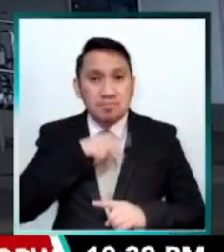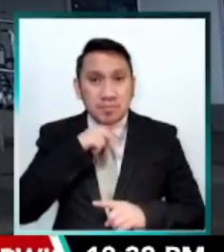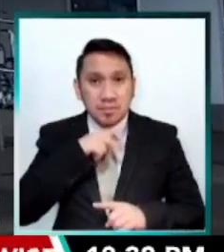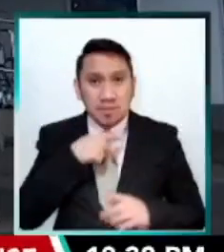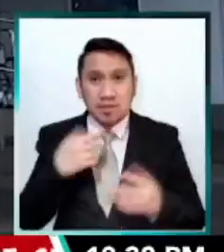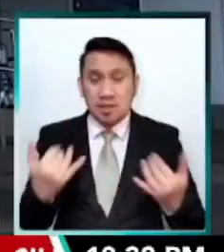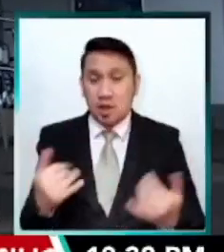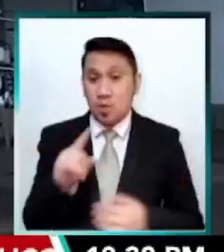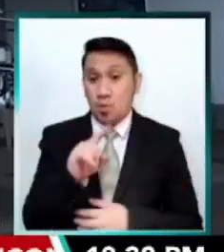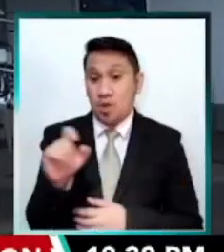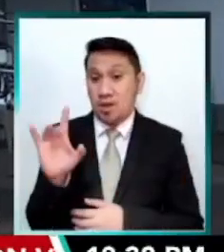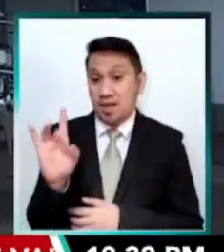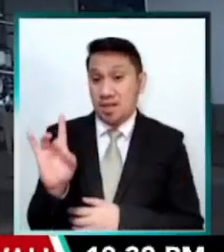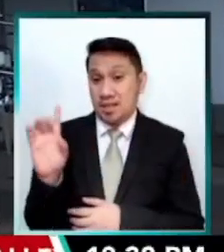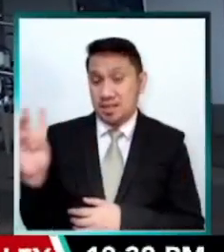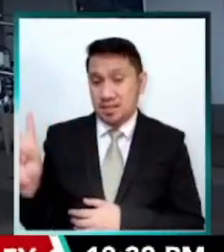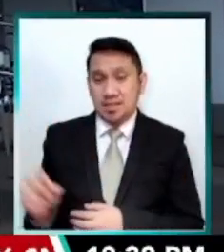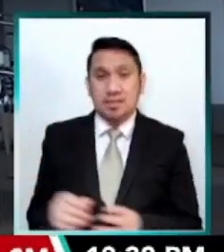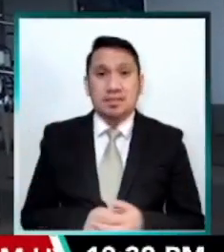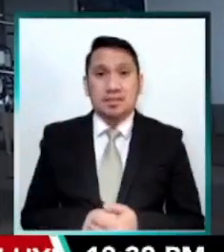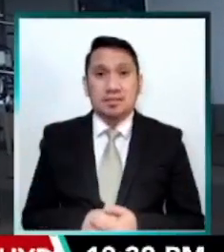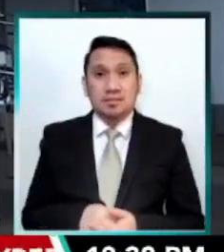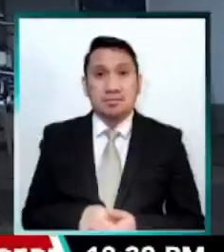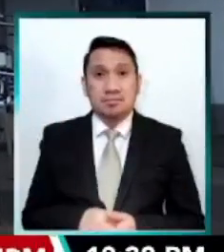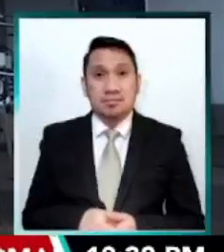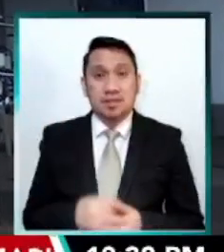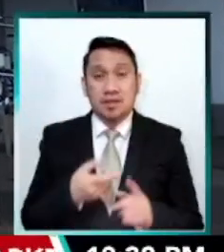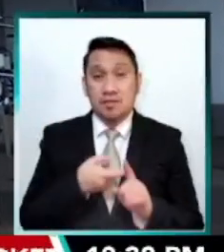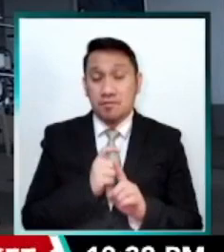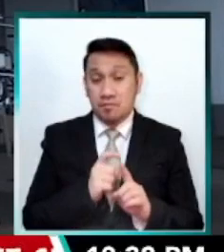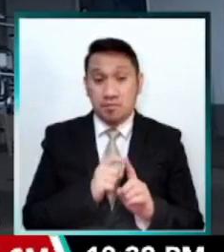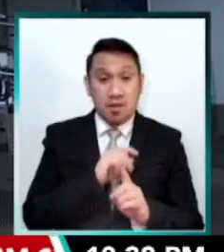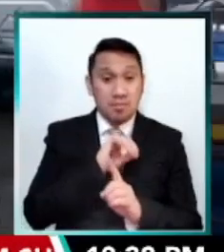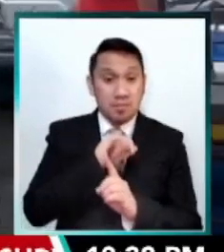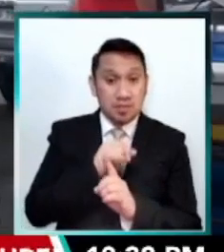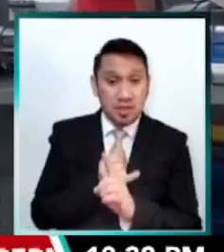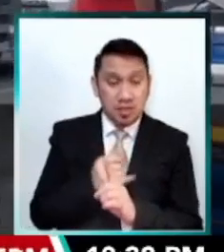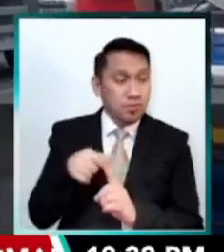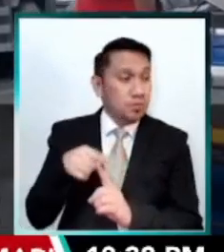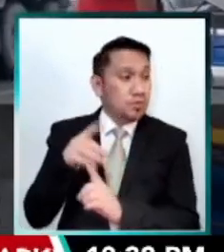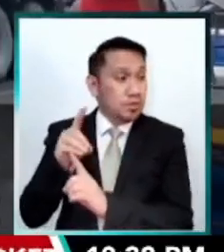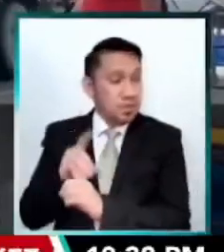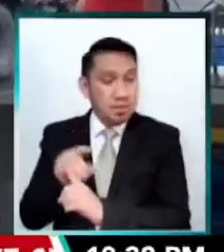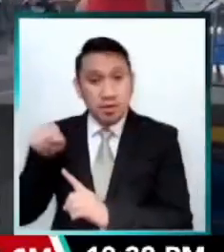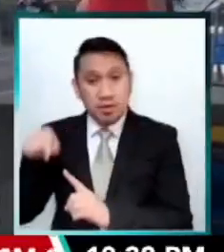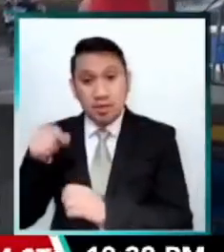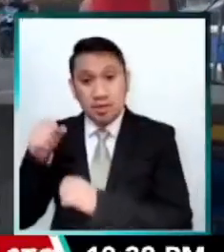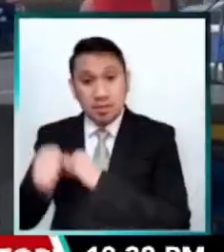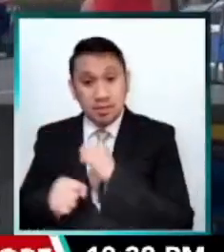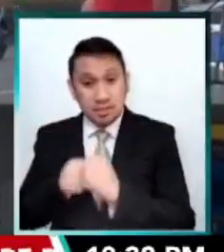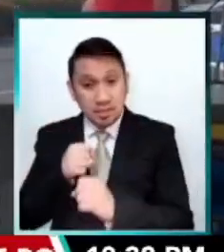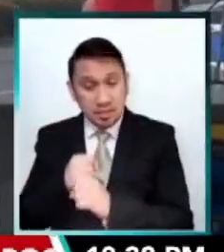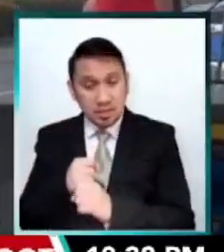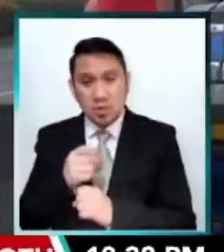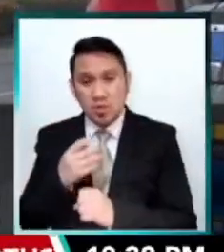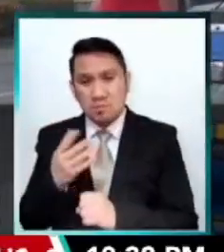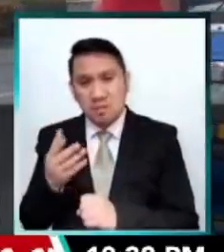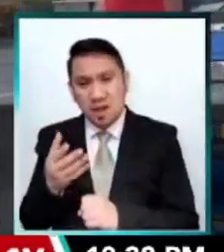ng HFMD sa lalawigan mula Enero hanggang Nobyembre ngayong taon. Karamihan mga batang edad 5